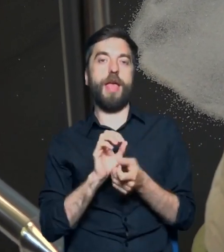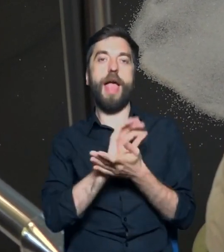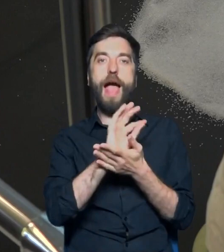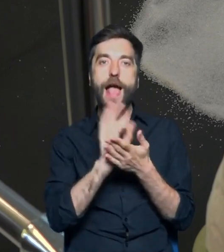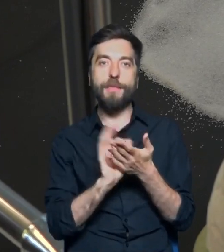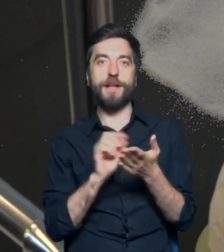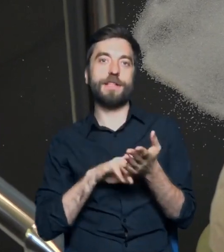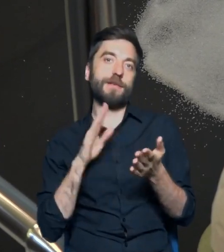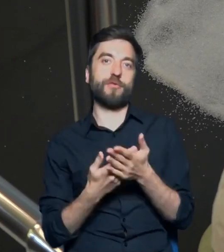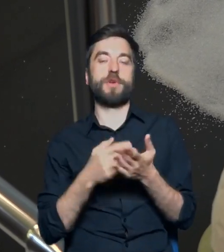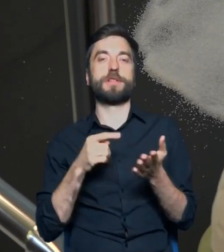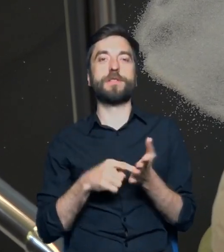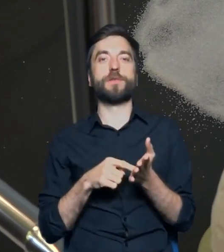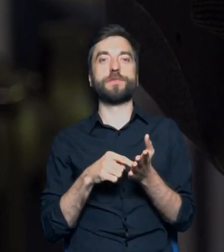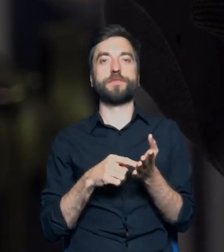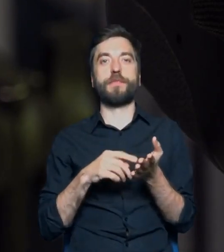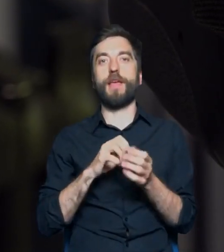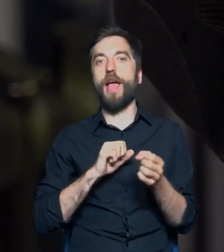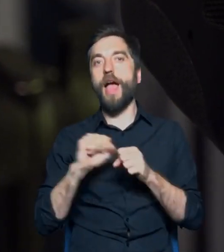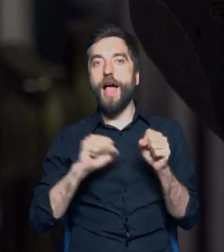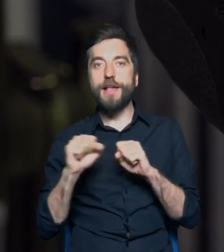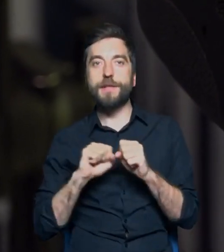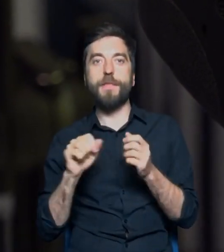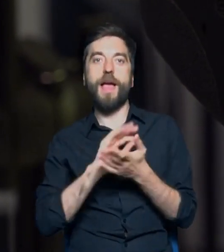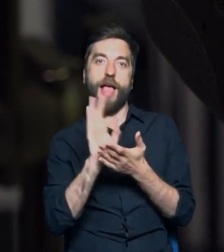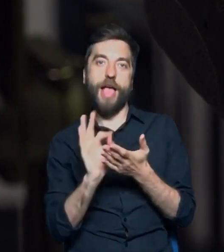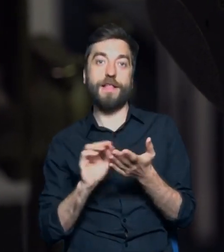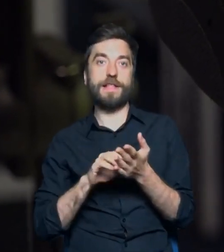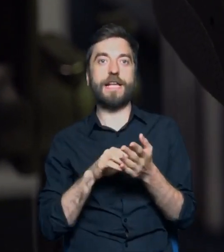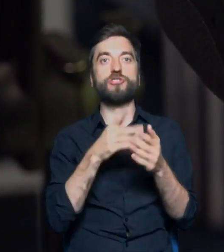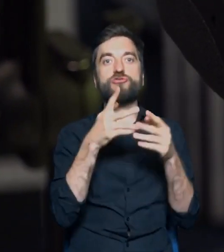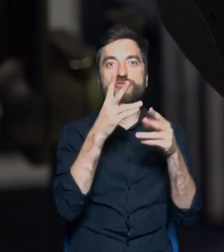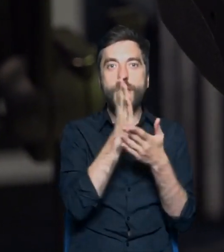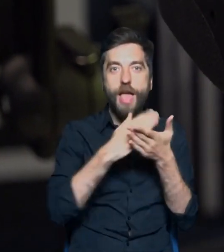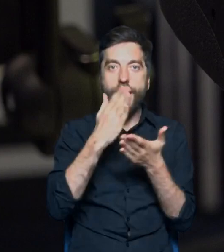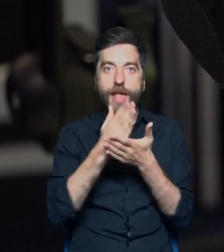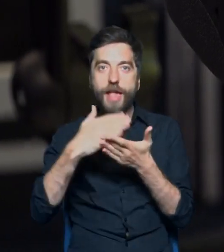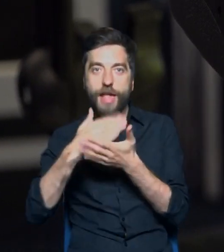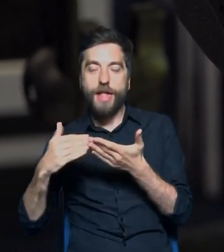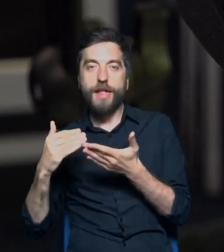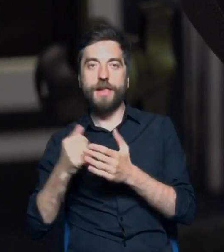tak? Animacja polega na tym, że po prostu poszczególne fazy